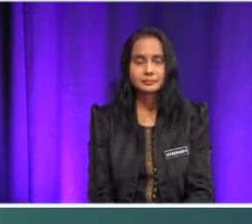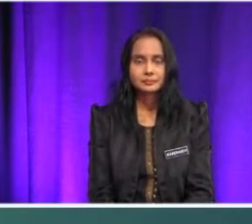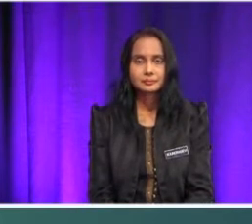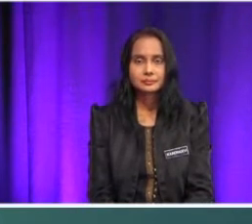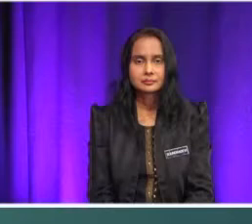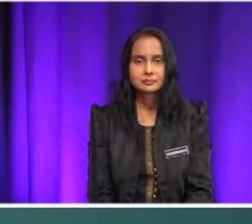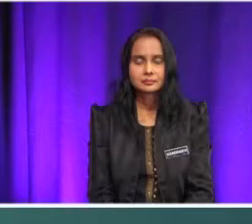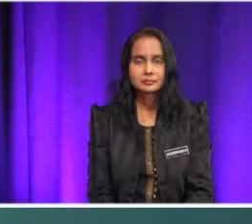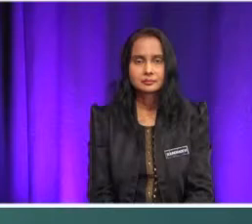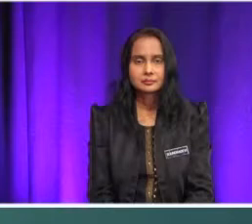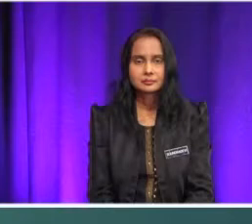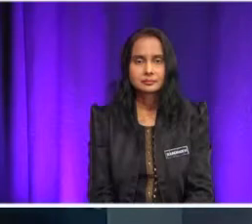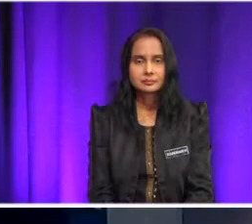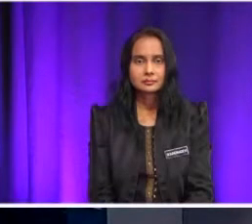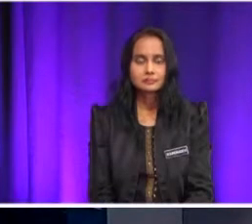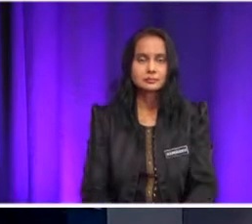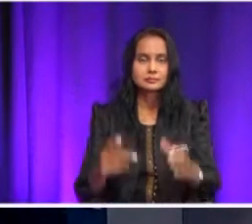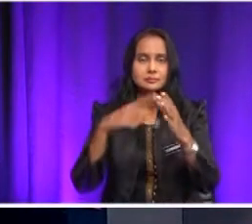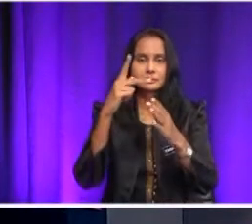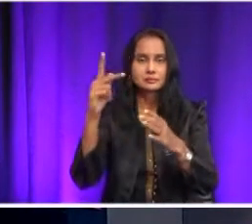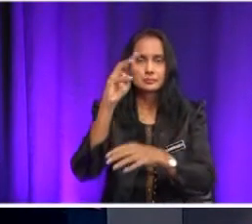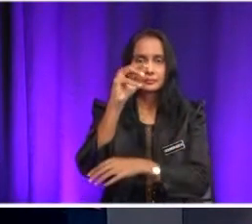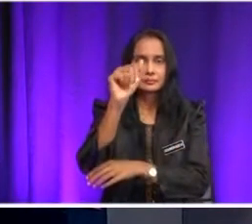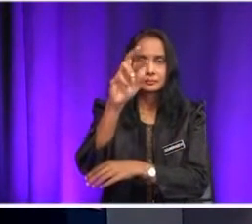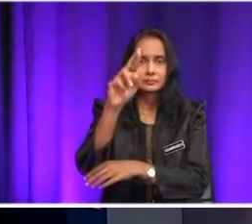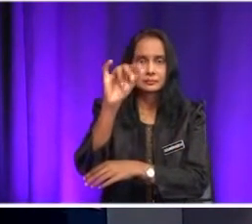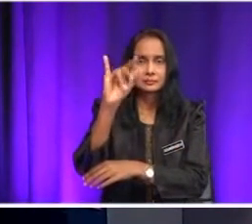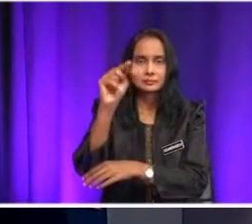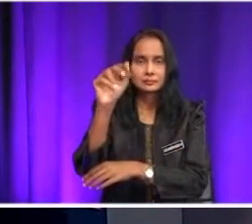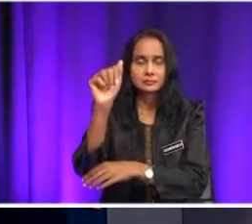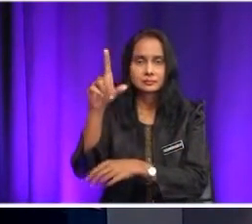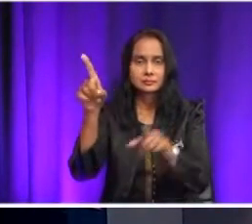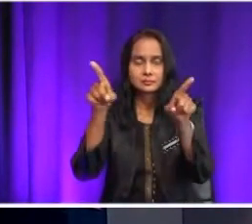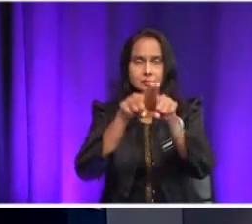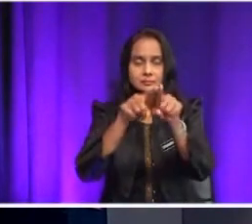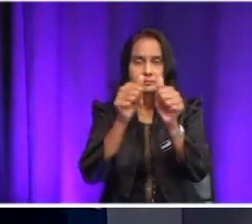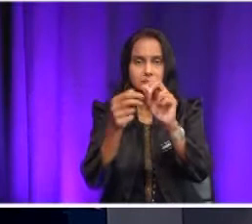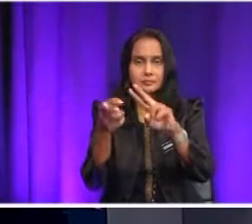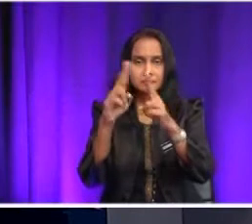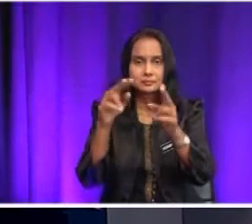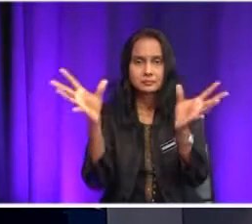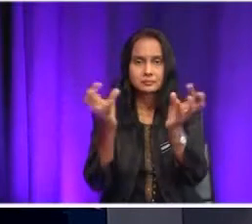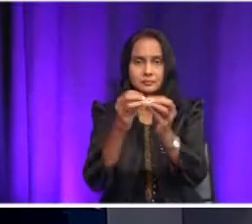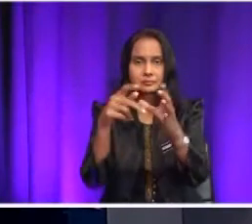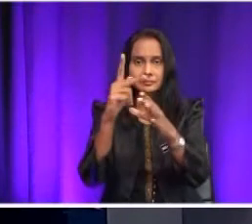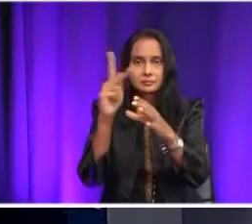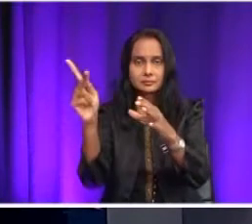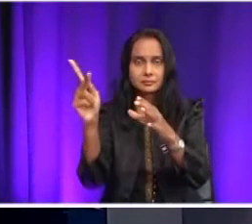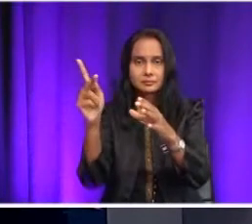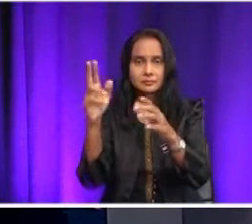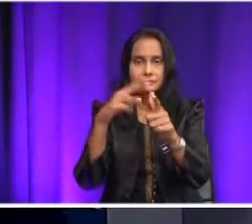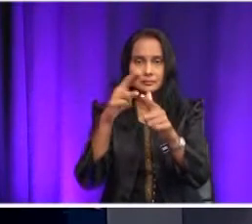jadi keluaran majenes sama dengan perubahan jumlah keluaran ataupun perubahan